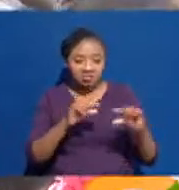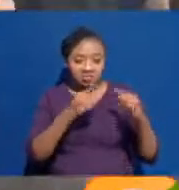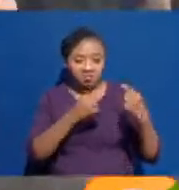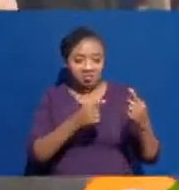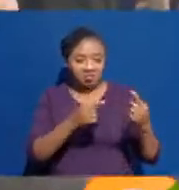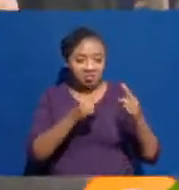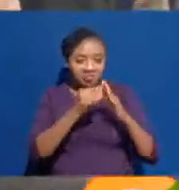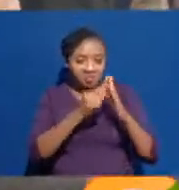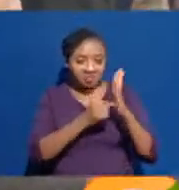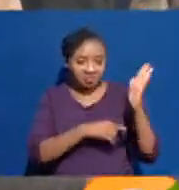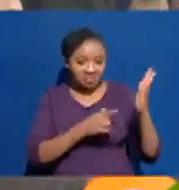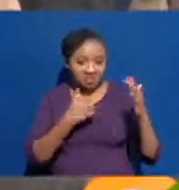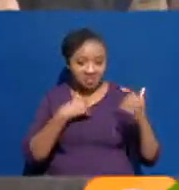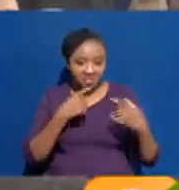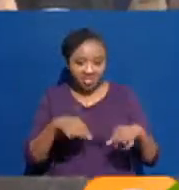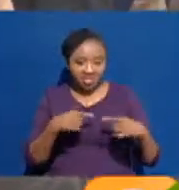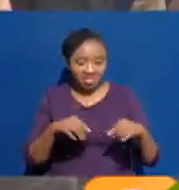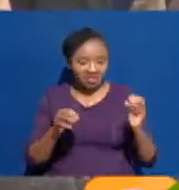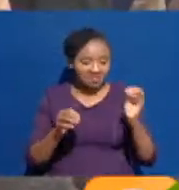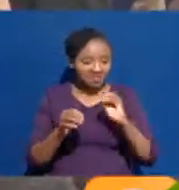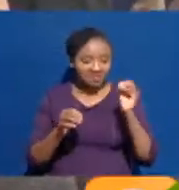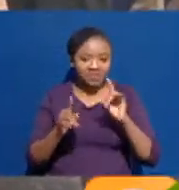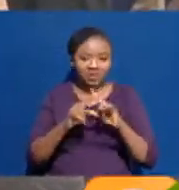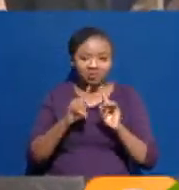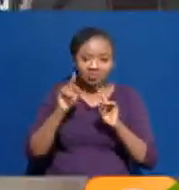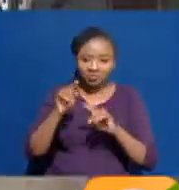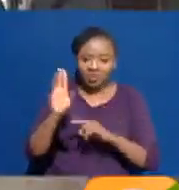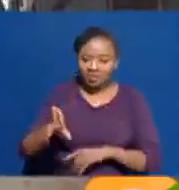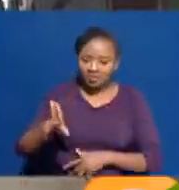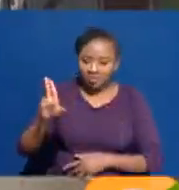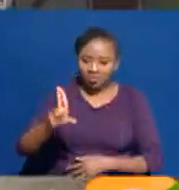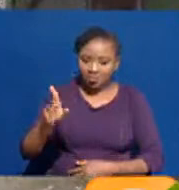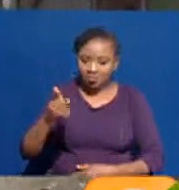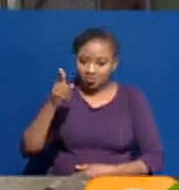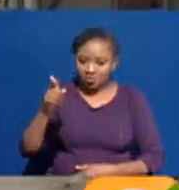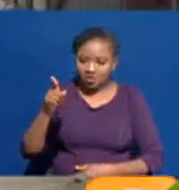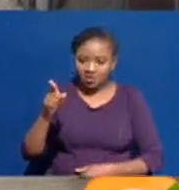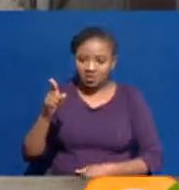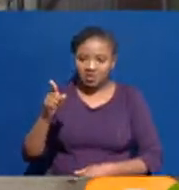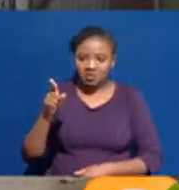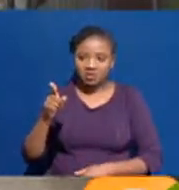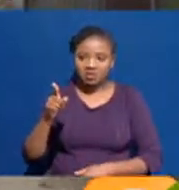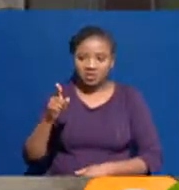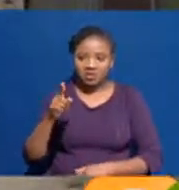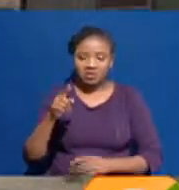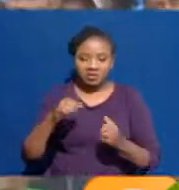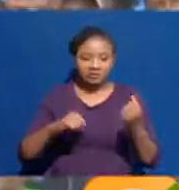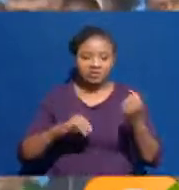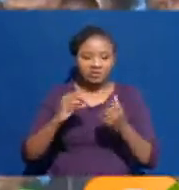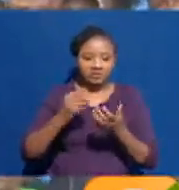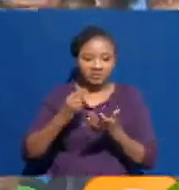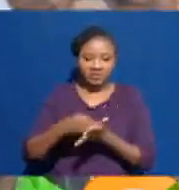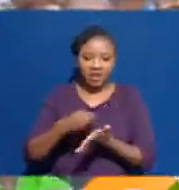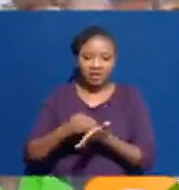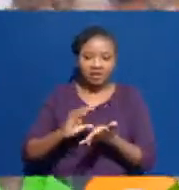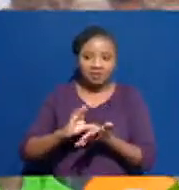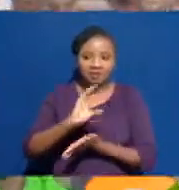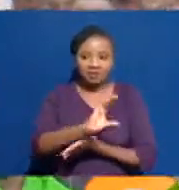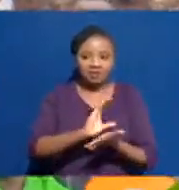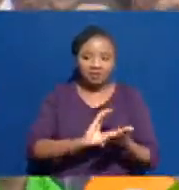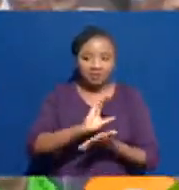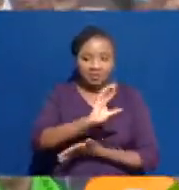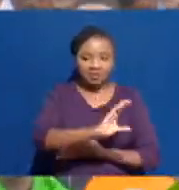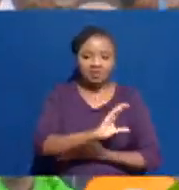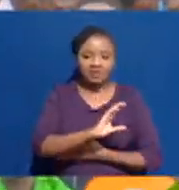huku akimlaumu Rais mstaafu Uhuru Kenyatta kwa kudhamini maandamano hayo. Ni mkalie